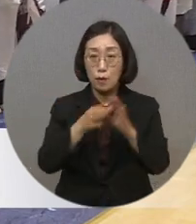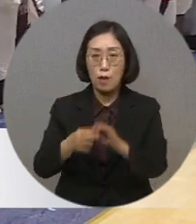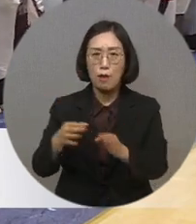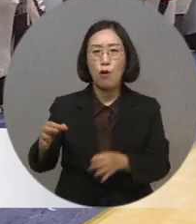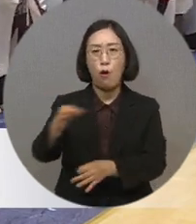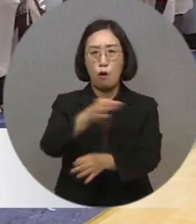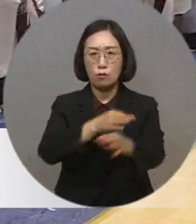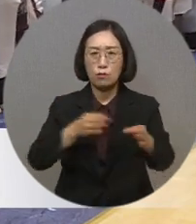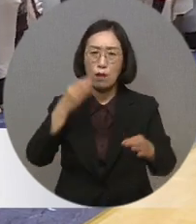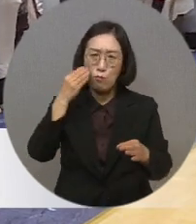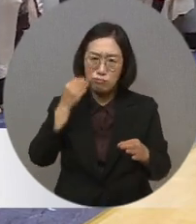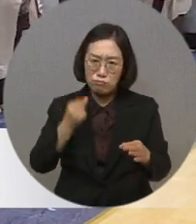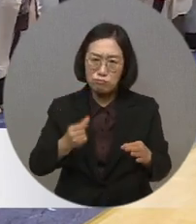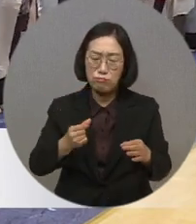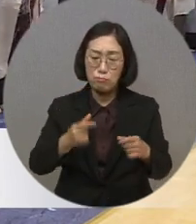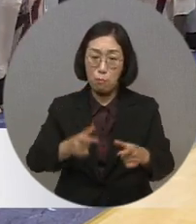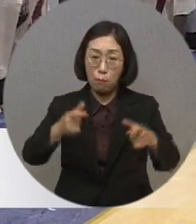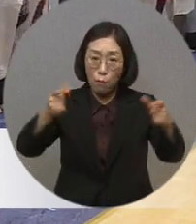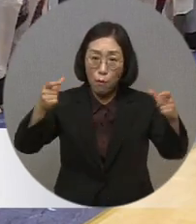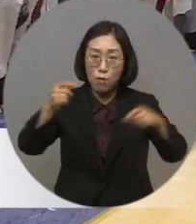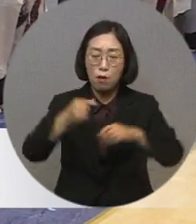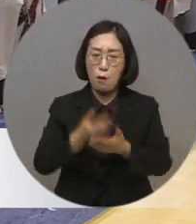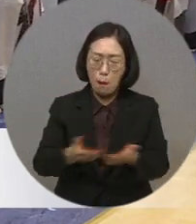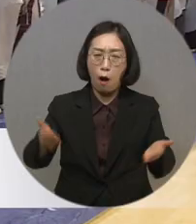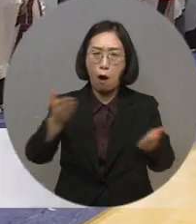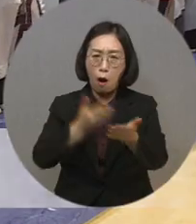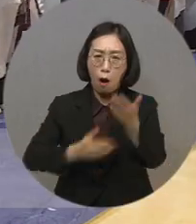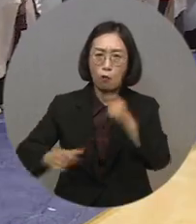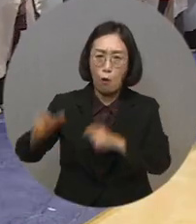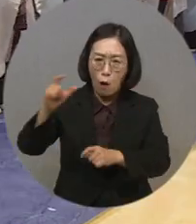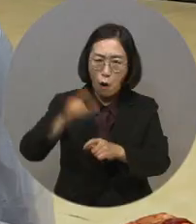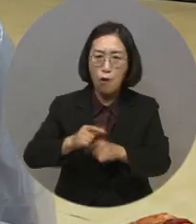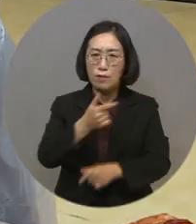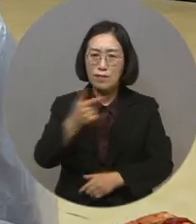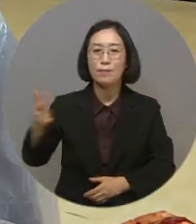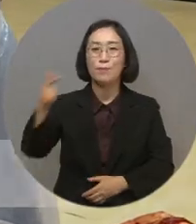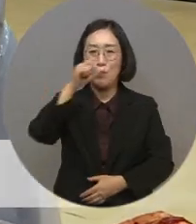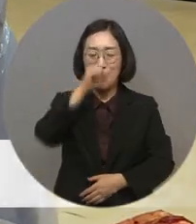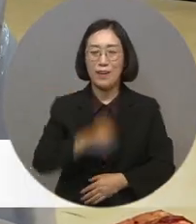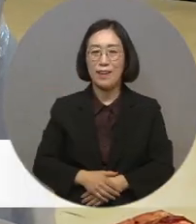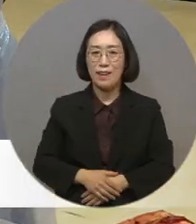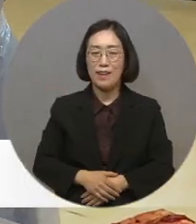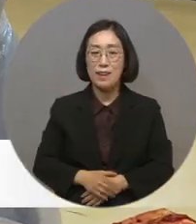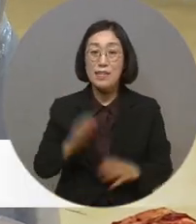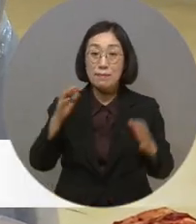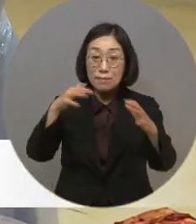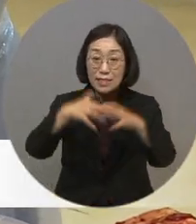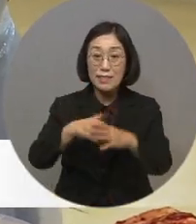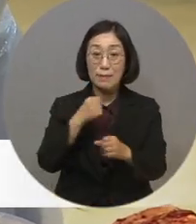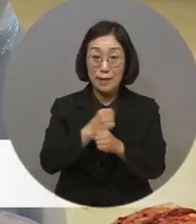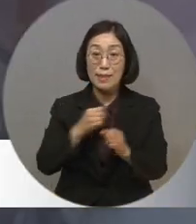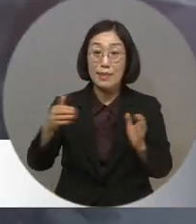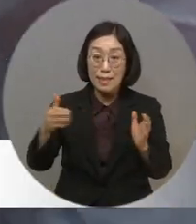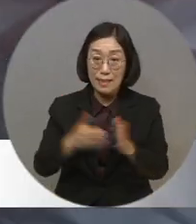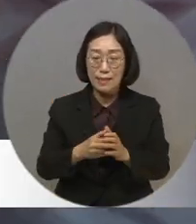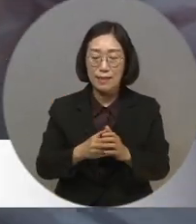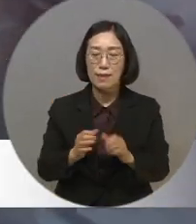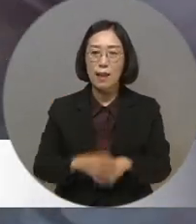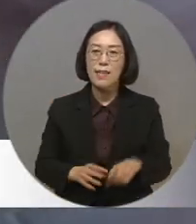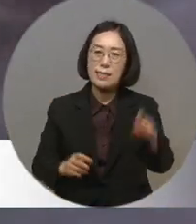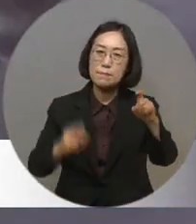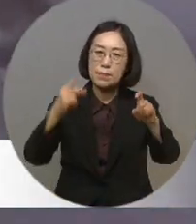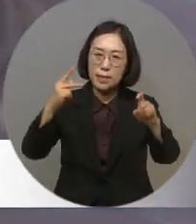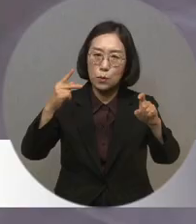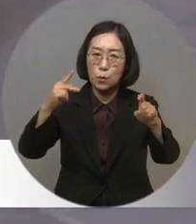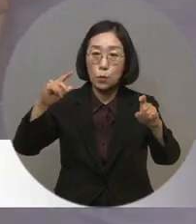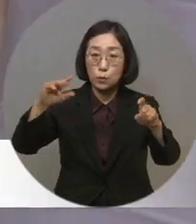경제가 살아나서 이런 마음을 더 많이 나누었으면 좋겠어요. 이렇게 김장을 마친 김치는 각